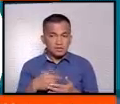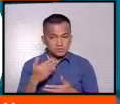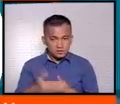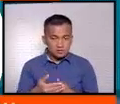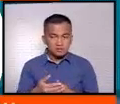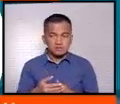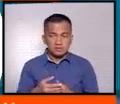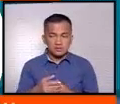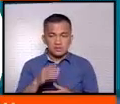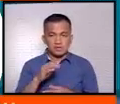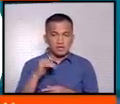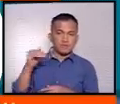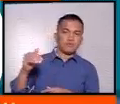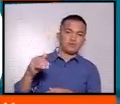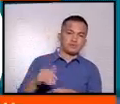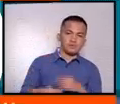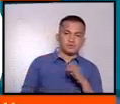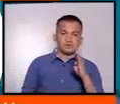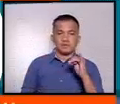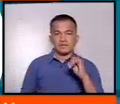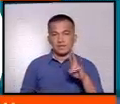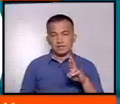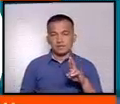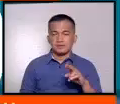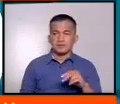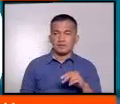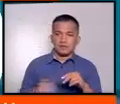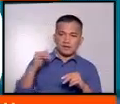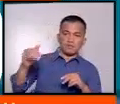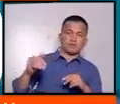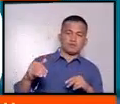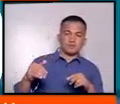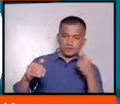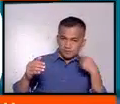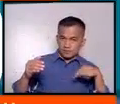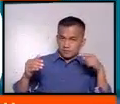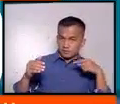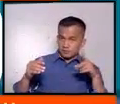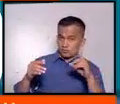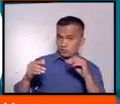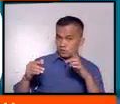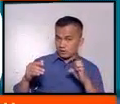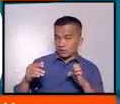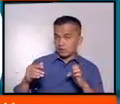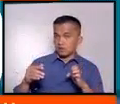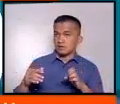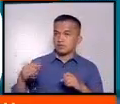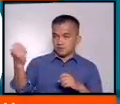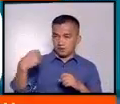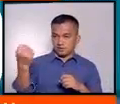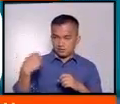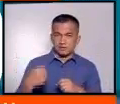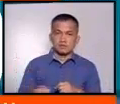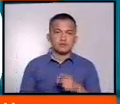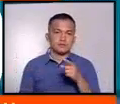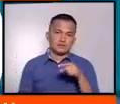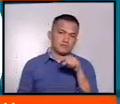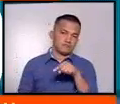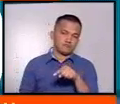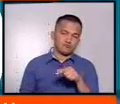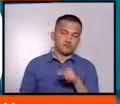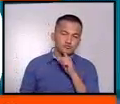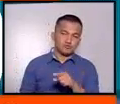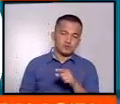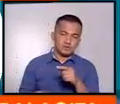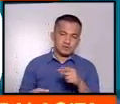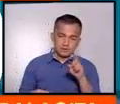siguro sa BIR at makaiwas din po siguro sa mga pag-inspeksyon ng DOLE. Yes, sir. Di ba, sir? Ito talaga, yes, sir, ang